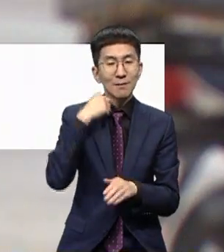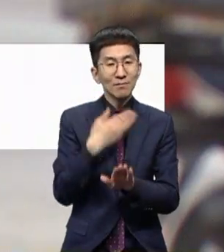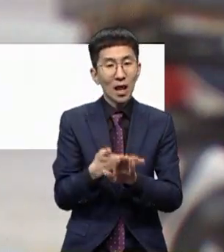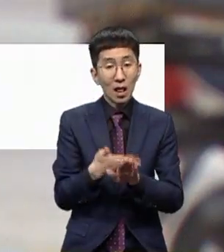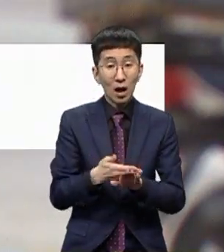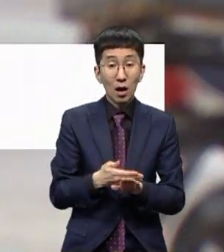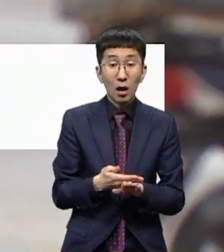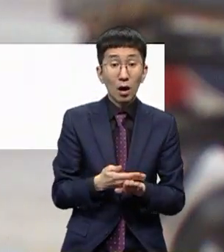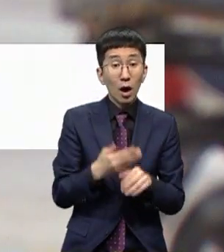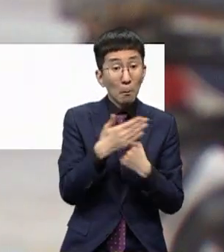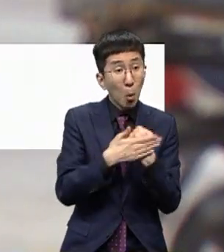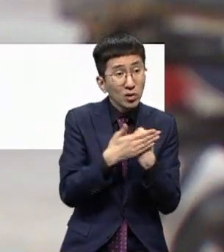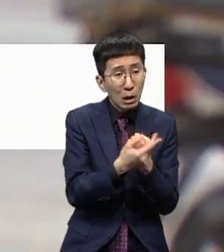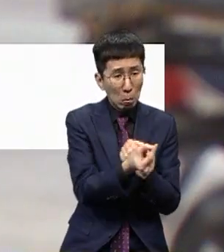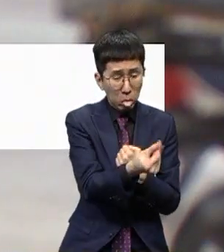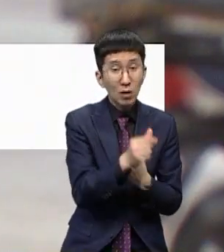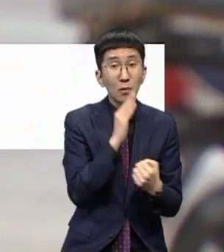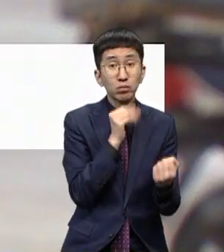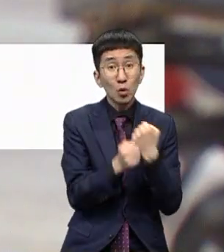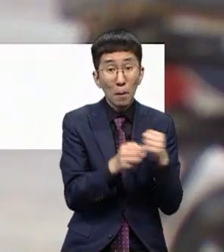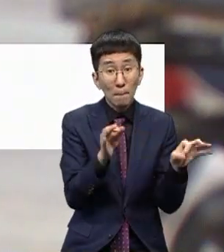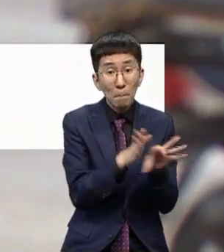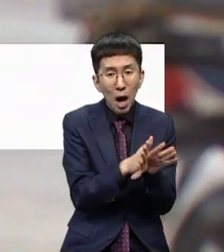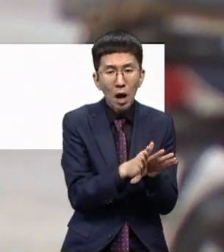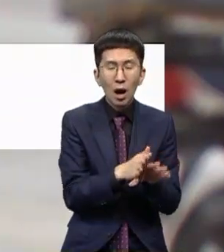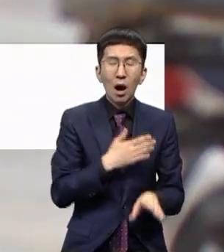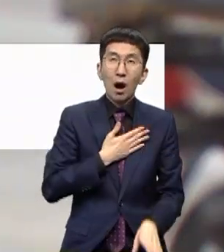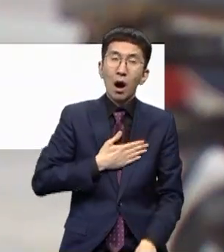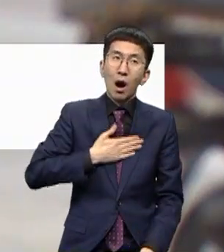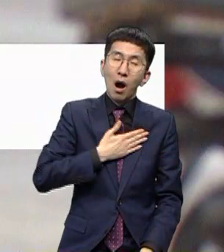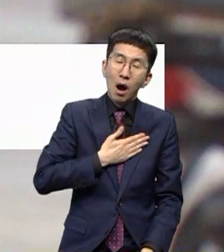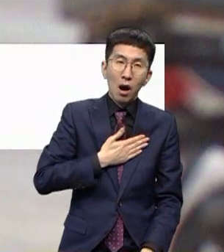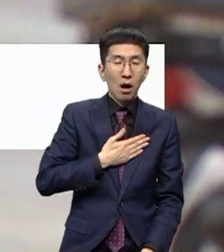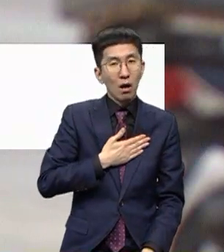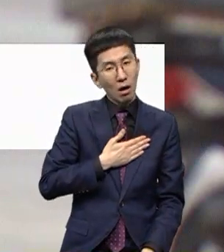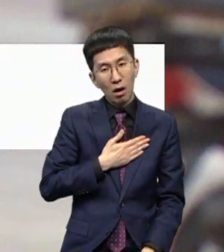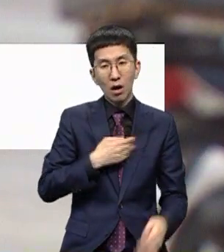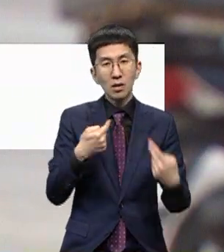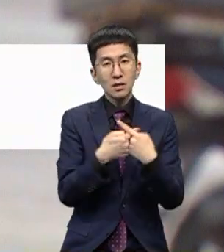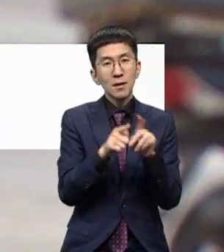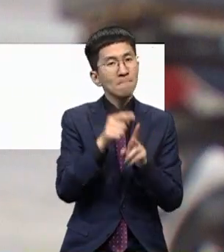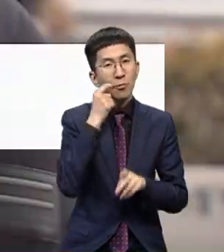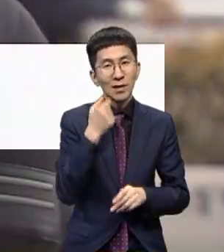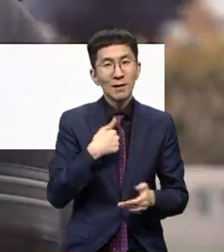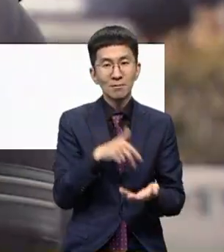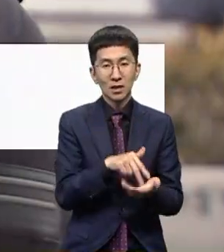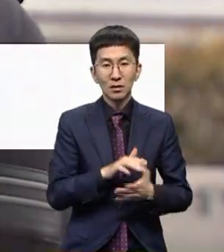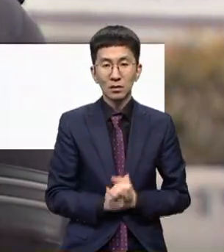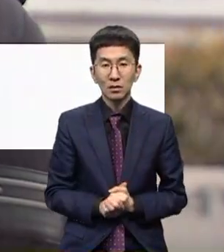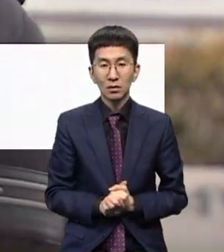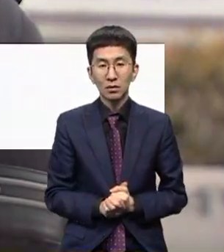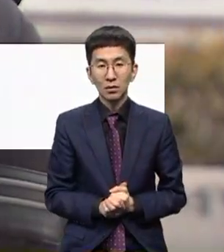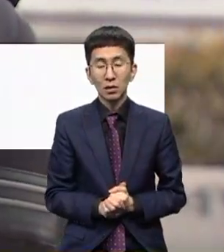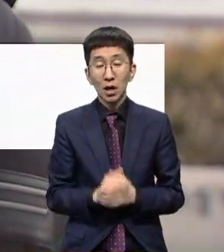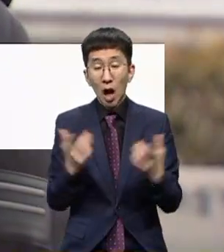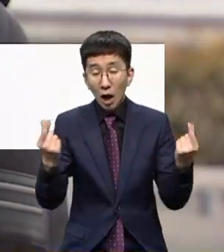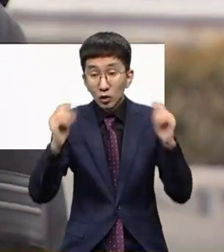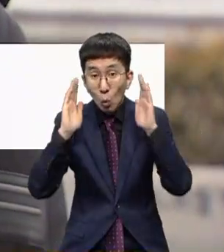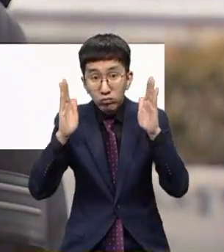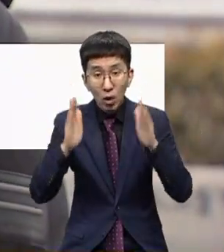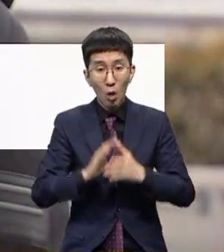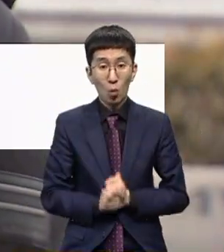보상이었는데 그마저도 없애버린다고 하면은 상대적 박탈감 뭐 어떻게 할 건지 저는 도대체 이해가 되지 않아요. 같이